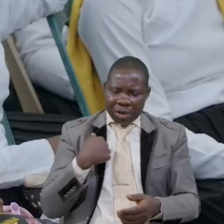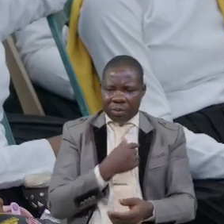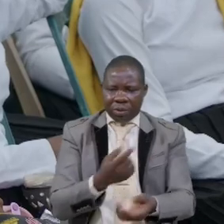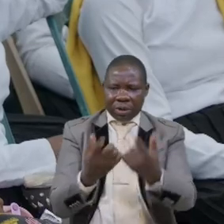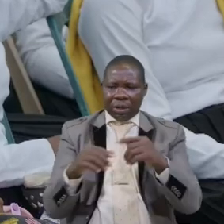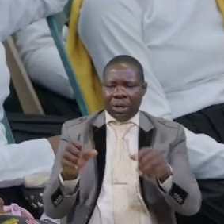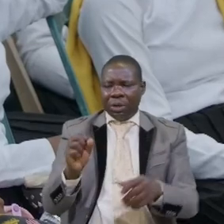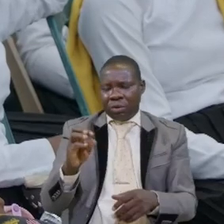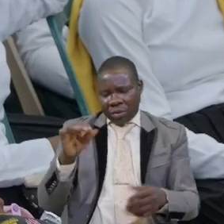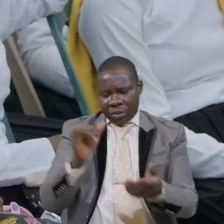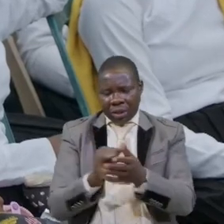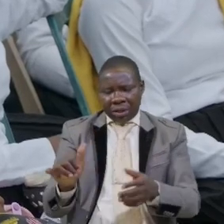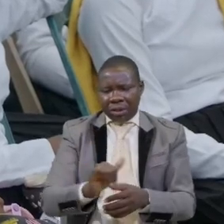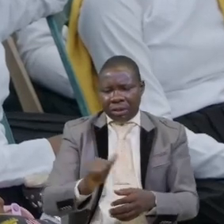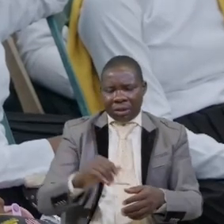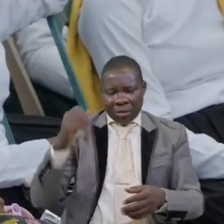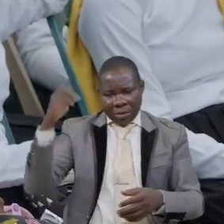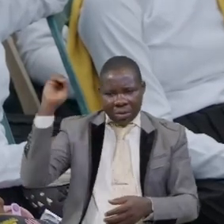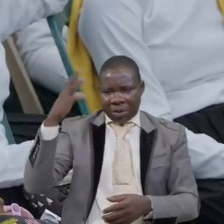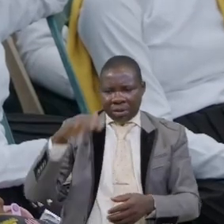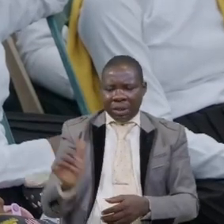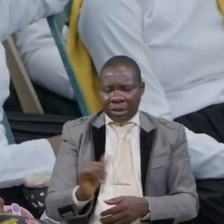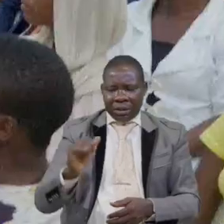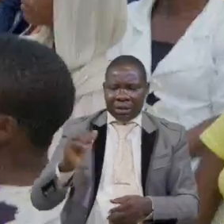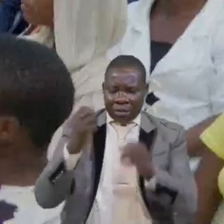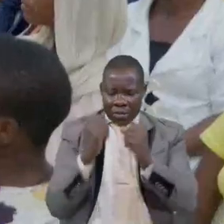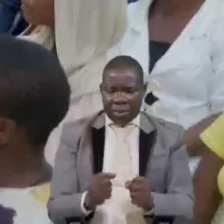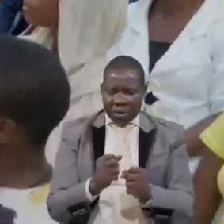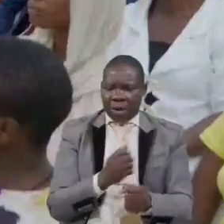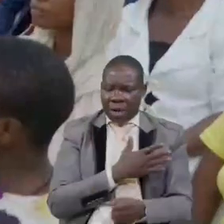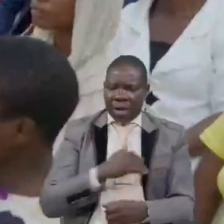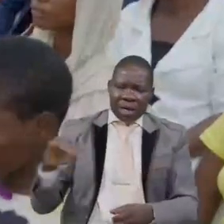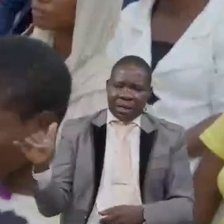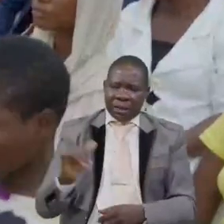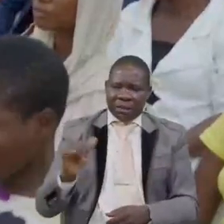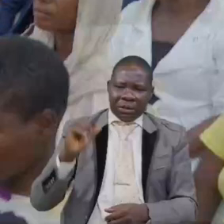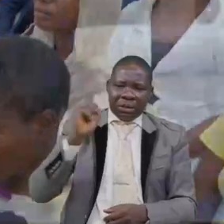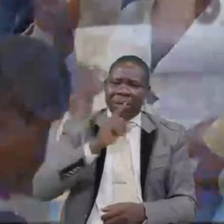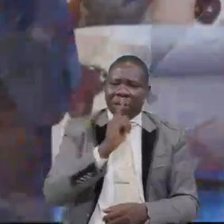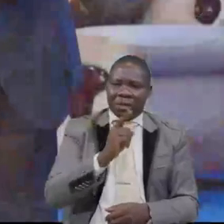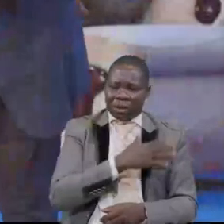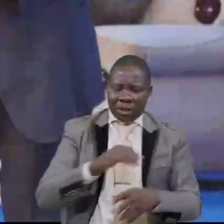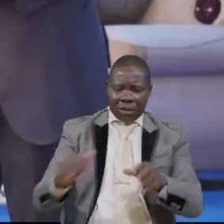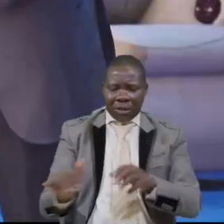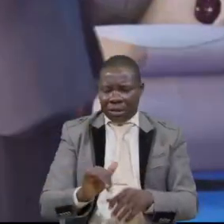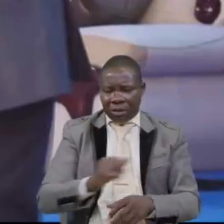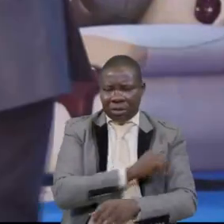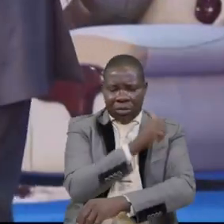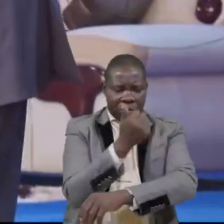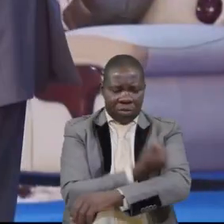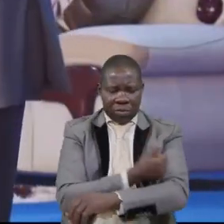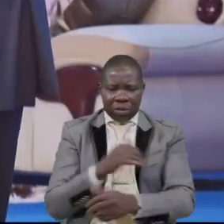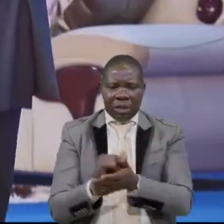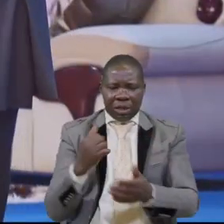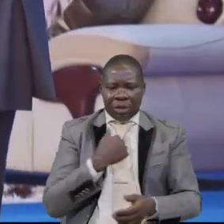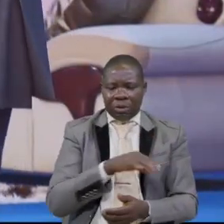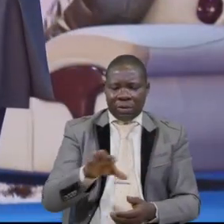grâce, la même puissance, la même assurance et la même autorité que nous trouvons en Daniel,